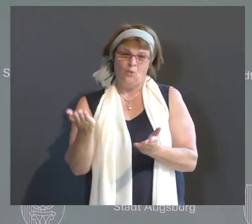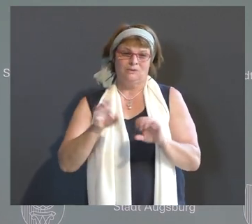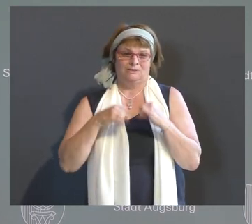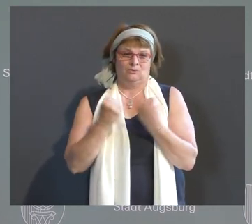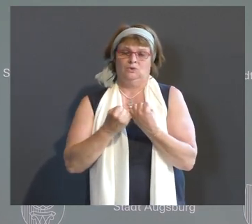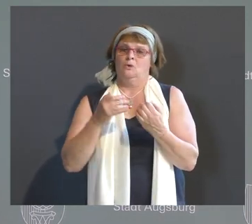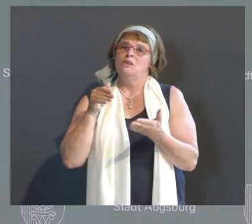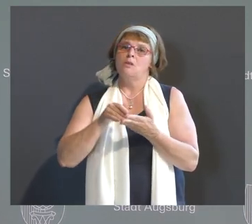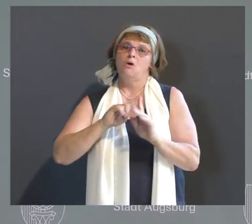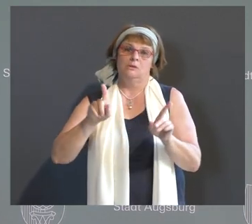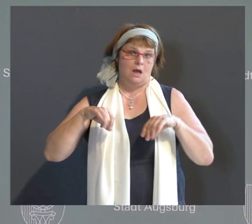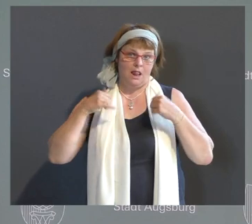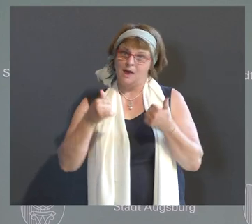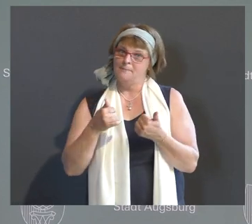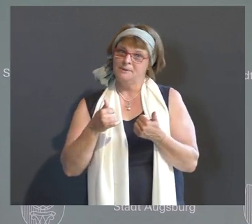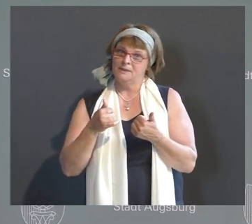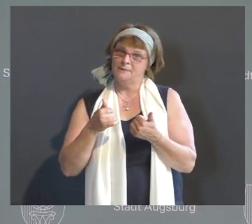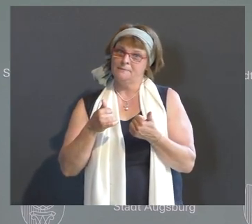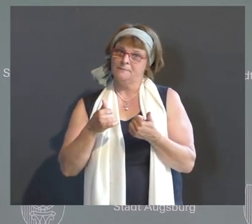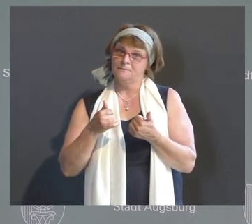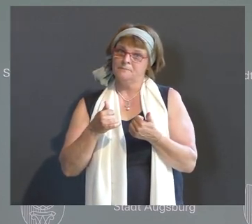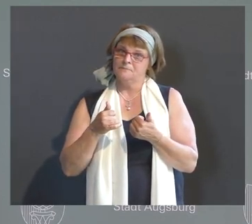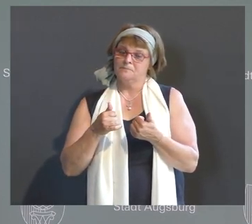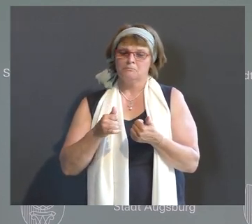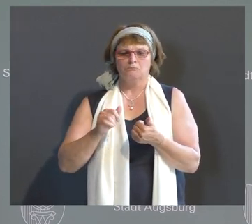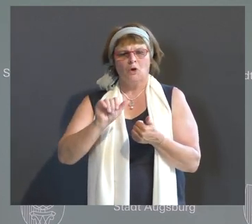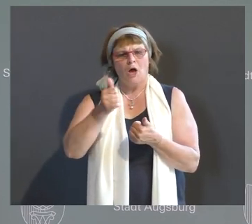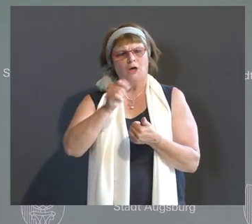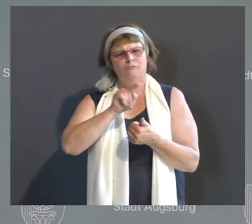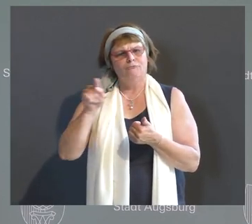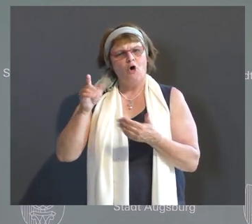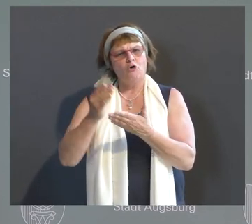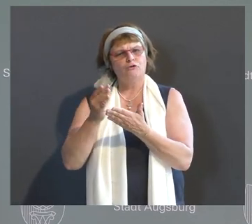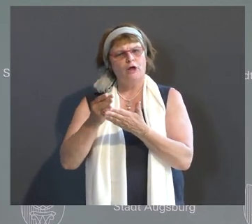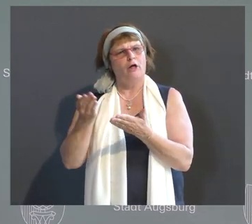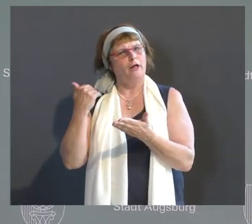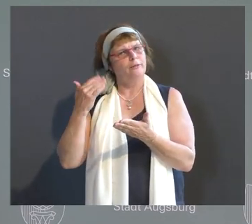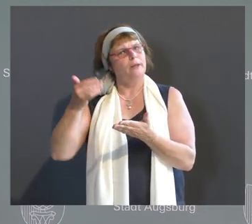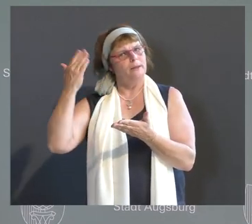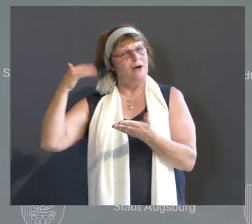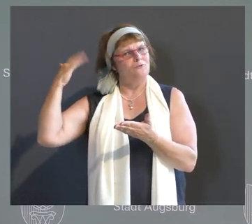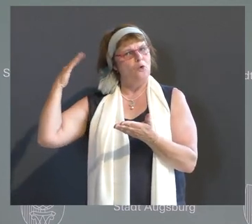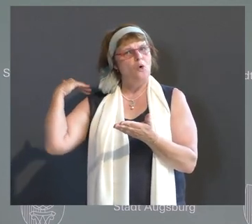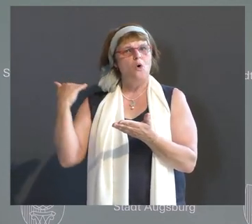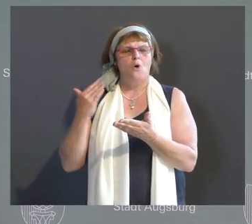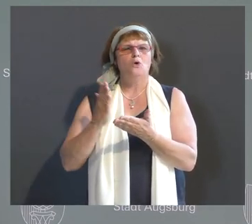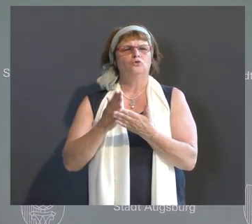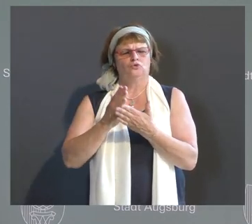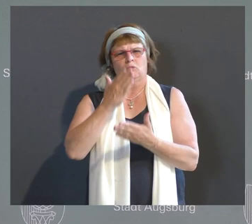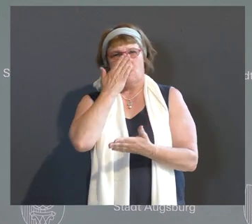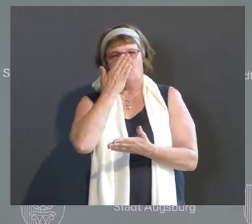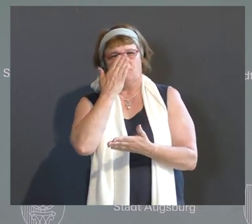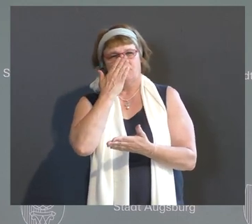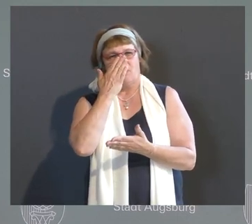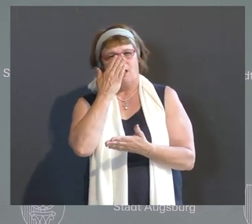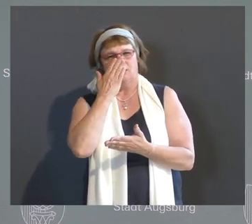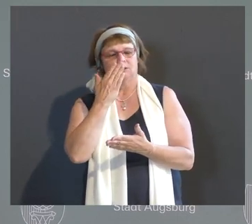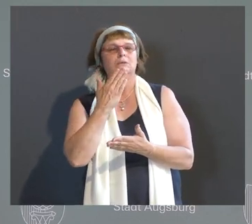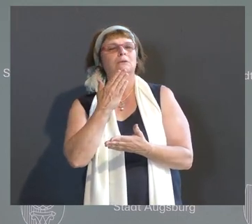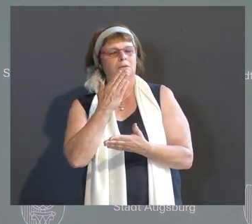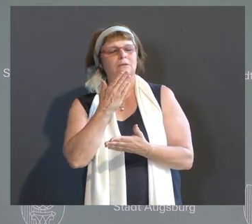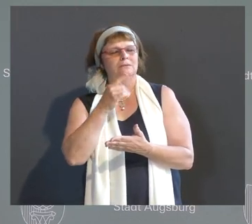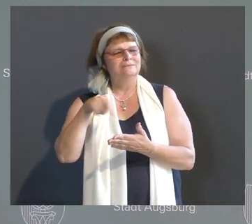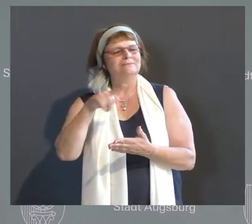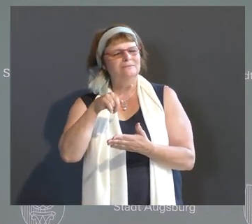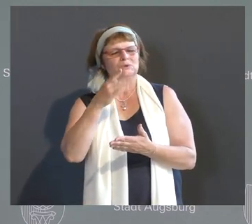erlebt. Am Wochenende zuvor hatten wir bereits festgestellt, dass wir an ein paar Dingen nachschärfen